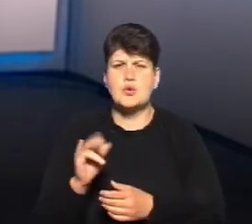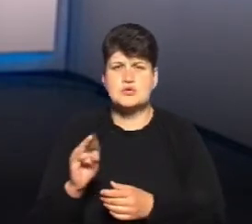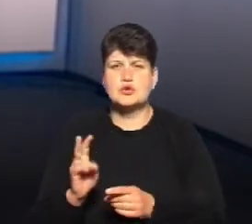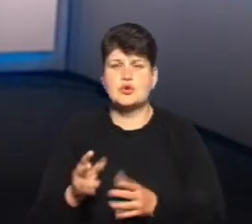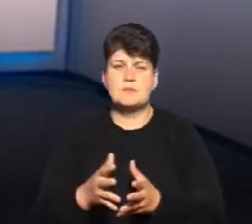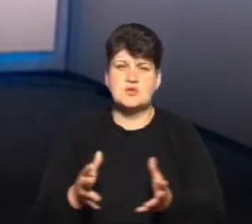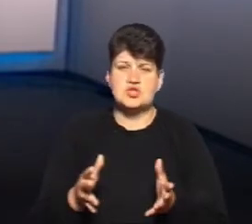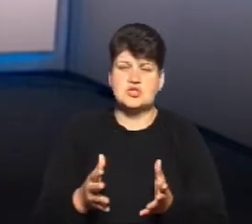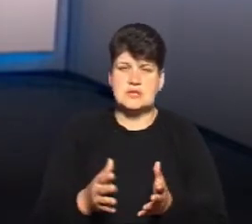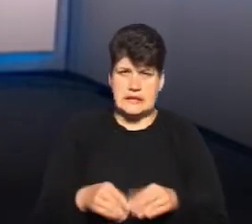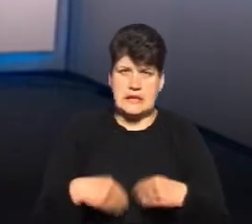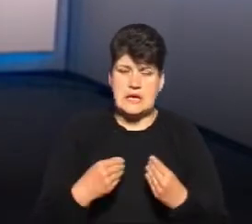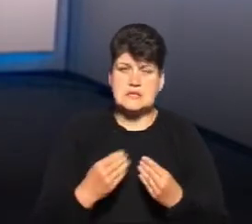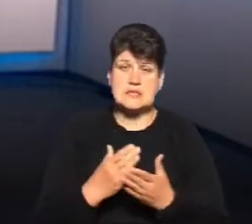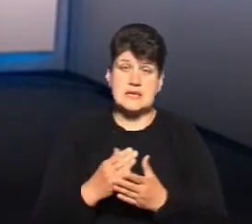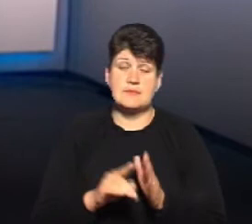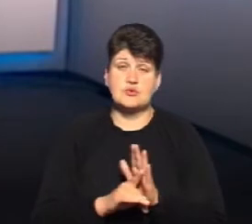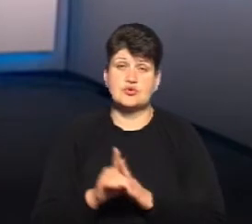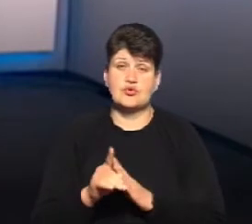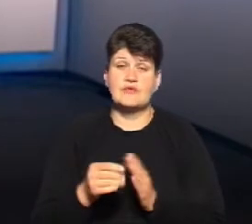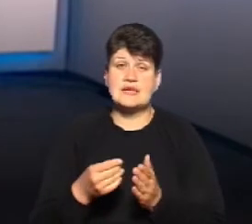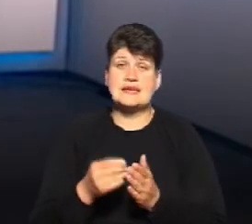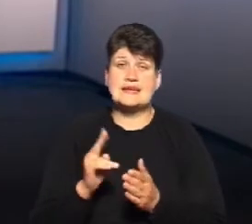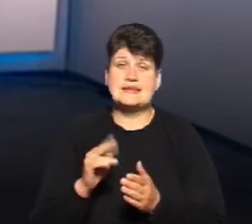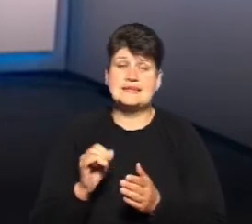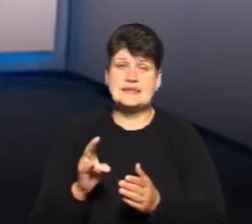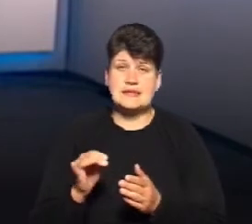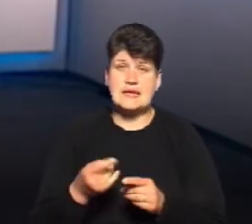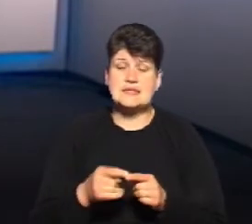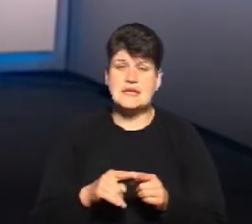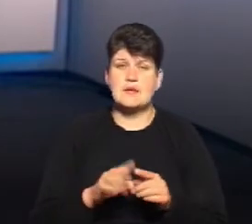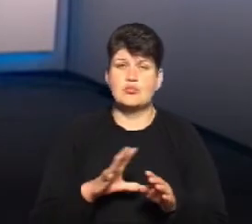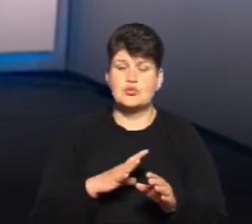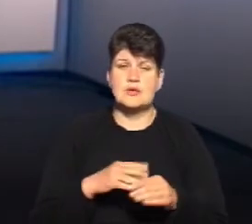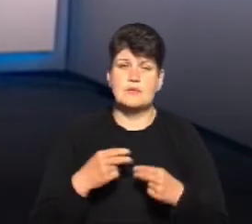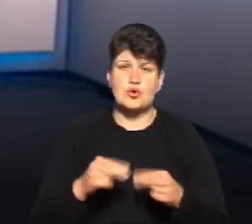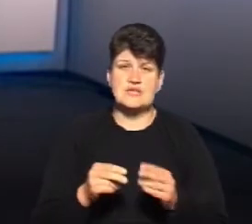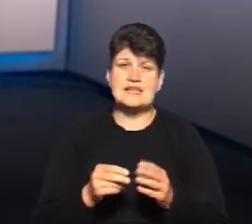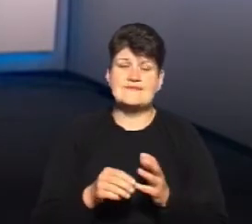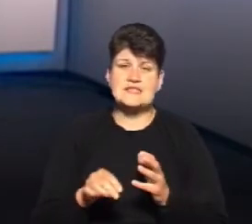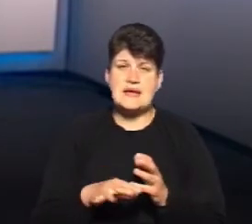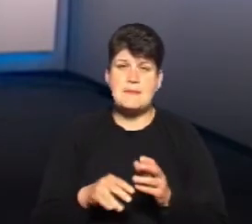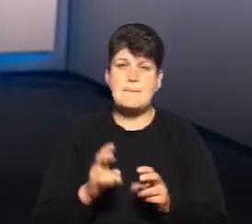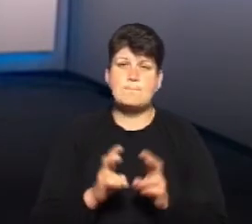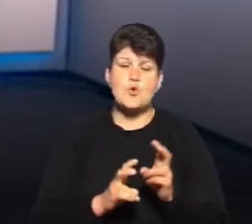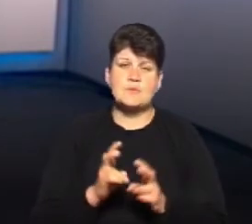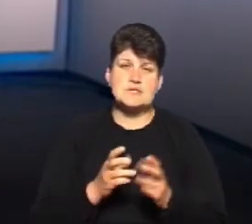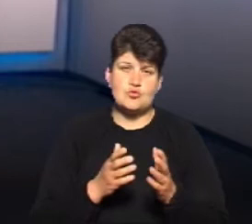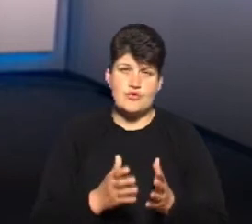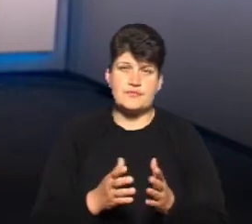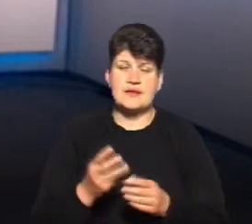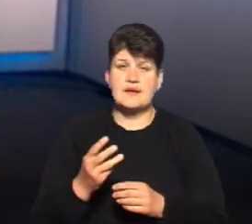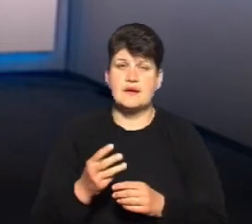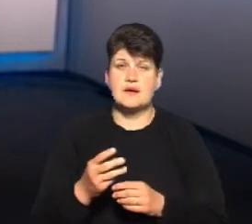ціна аукціону. Це, правда, було продано у власній землі промисловості. Але, фактично, ціна з 3,5 мільйонів зросла